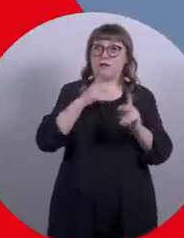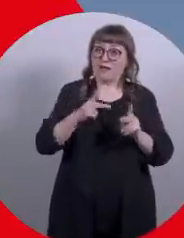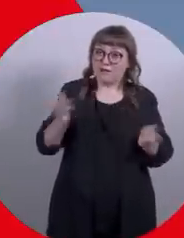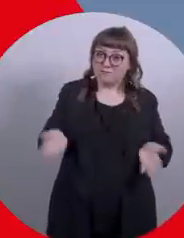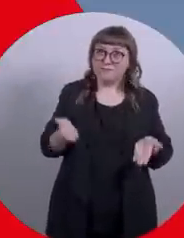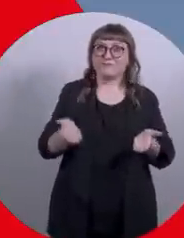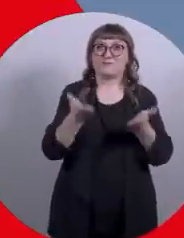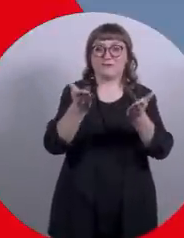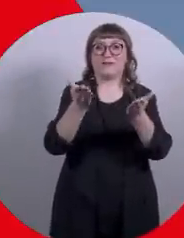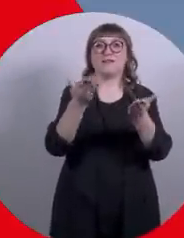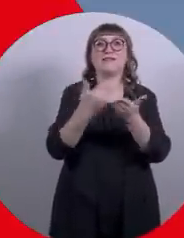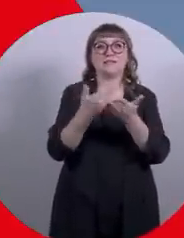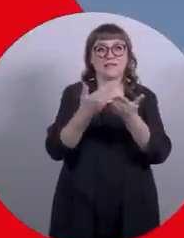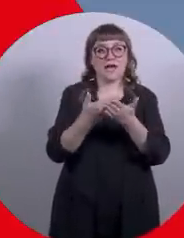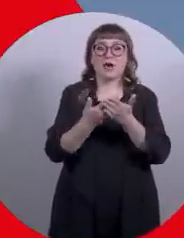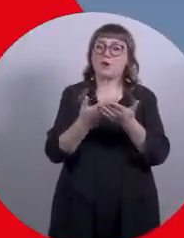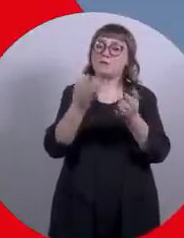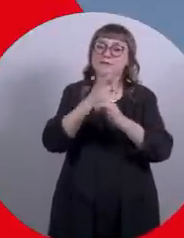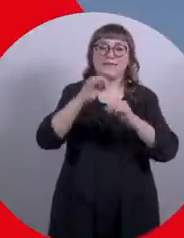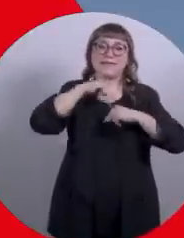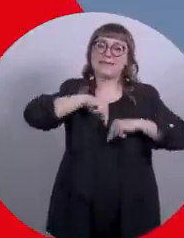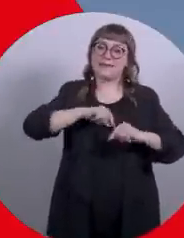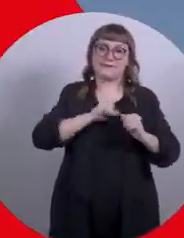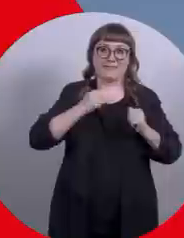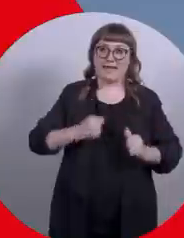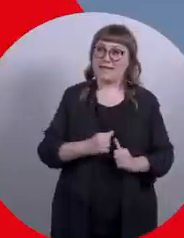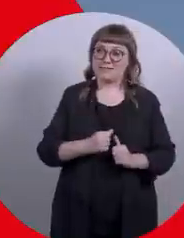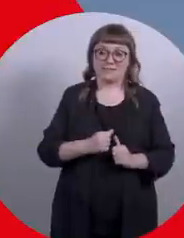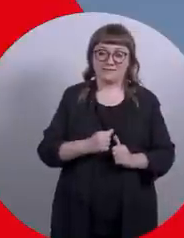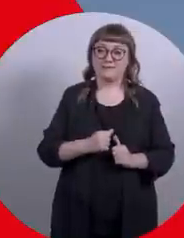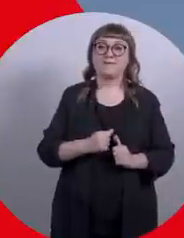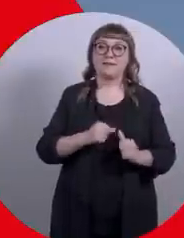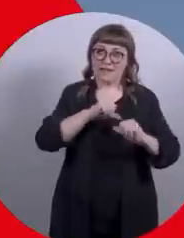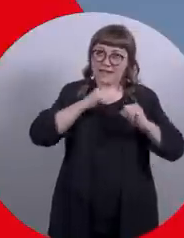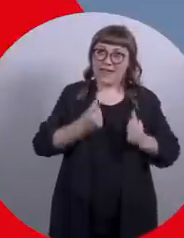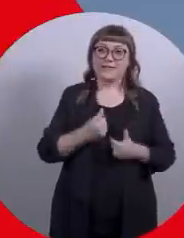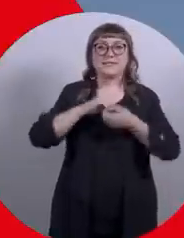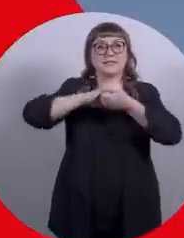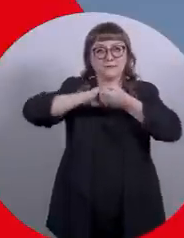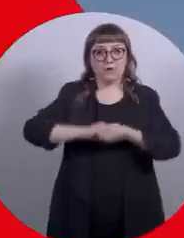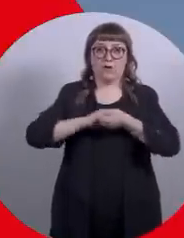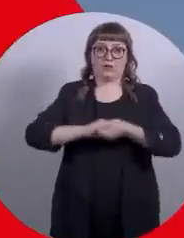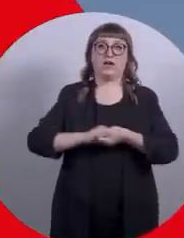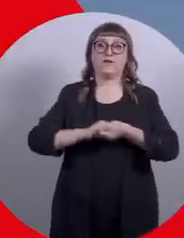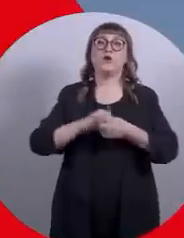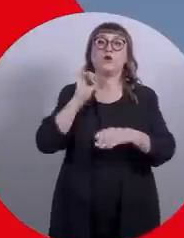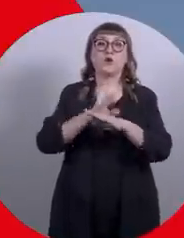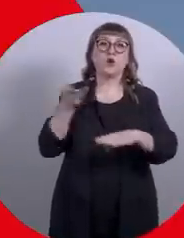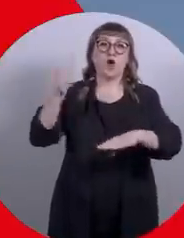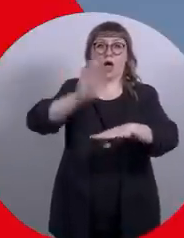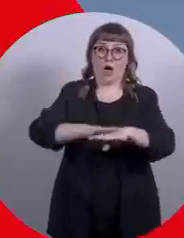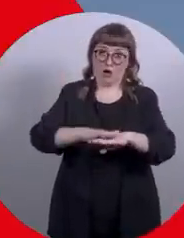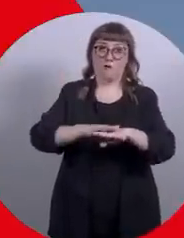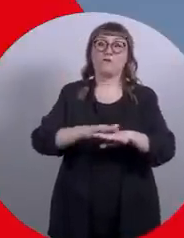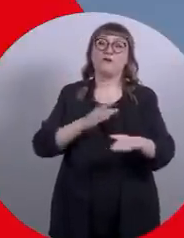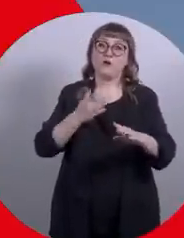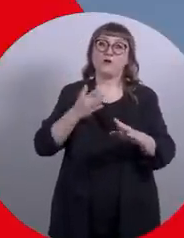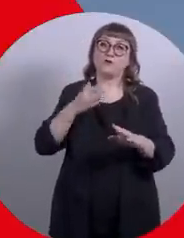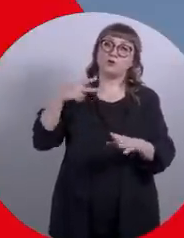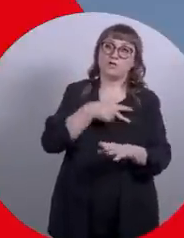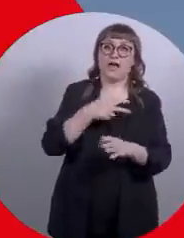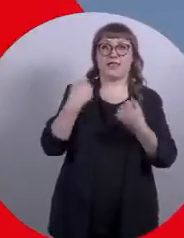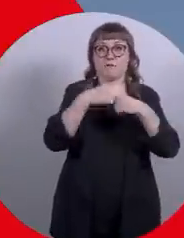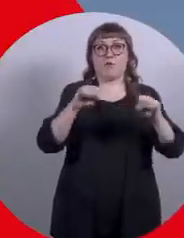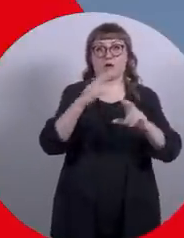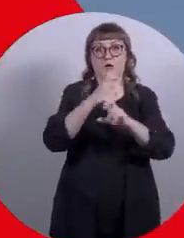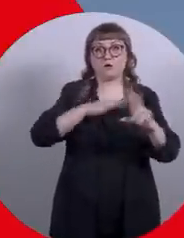ein herzliches von tiefsten Herzen ausgesprochenes Freundschaft gekauft der österreichischen Sozialdemokratie